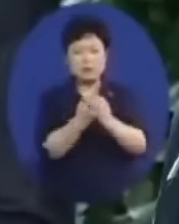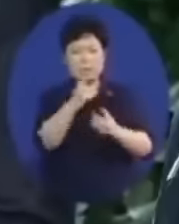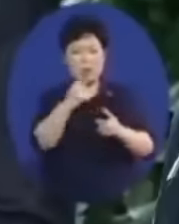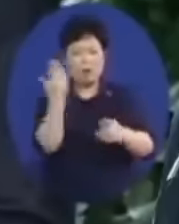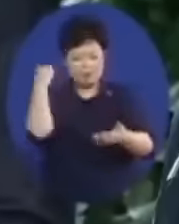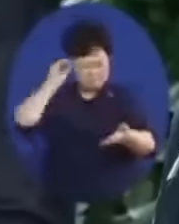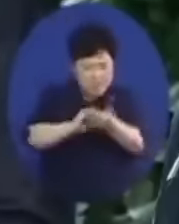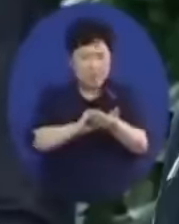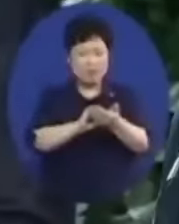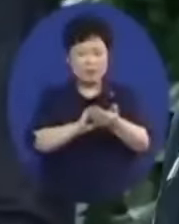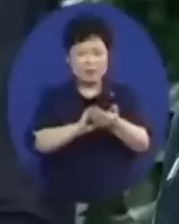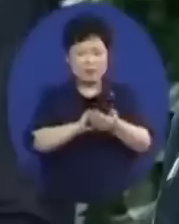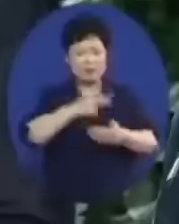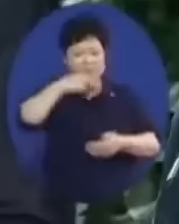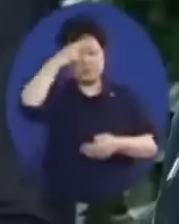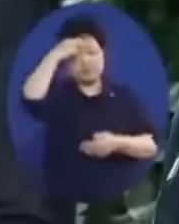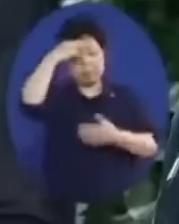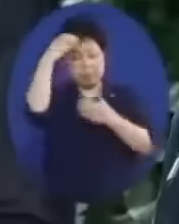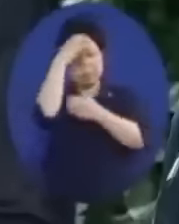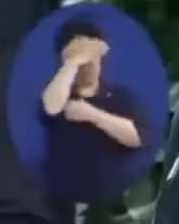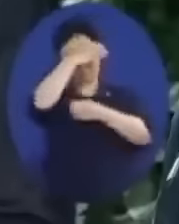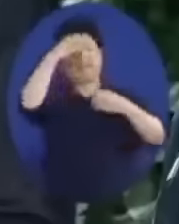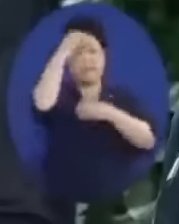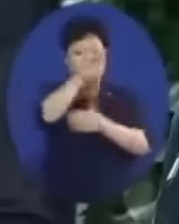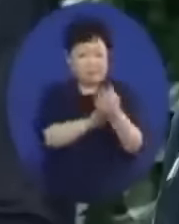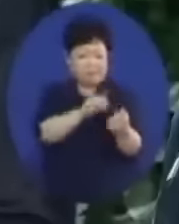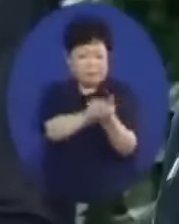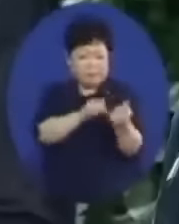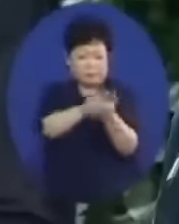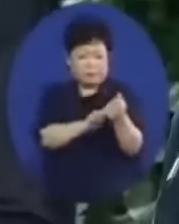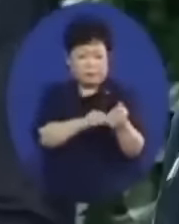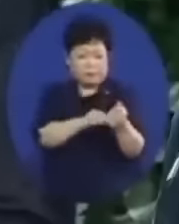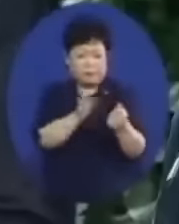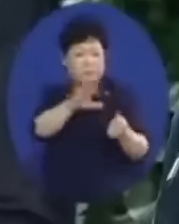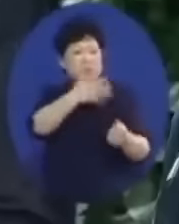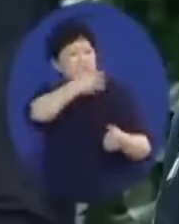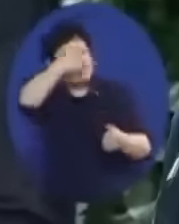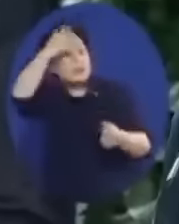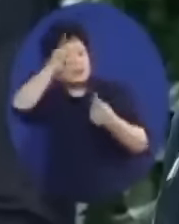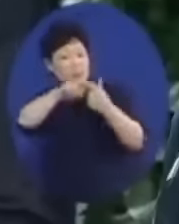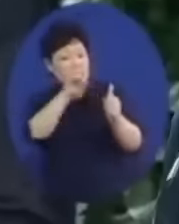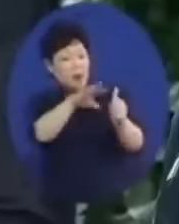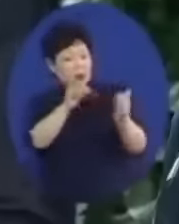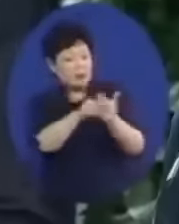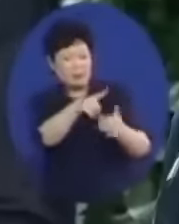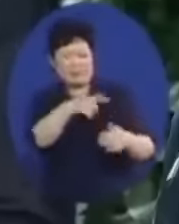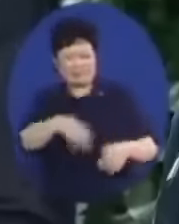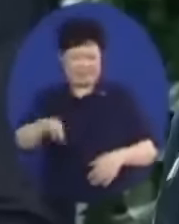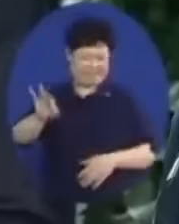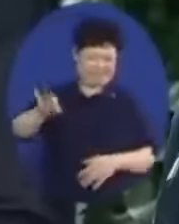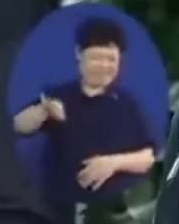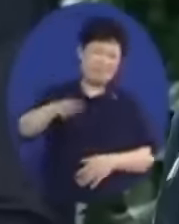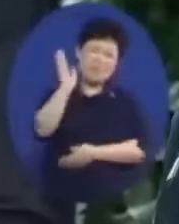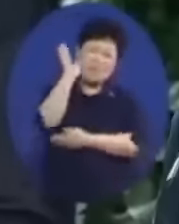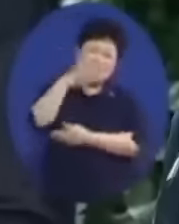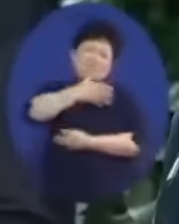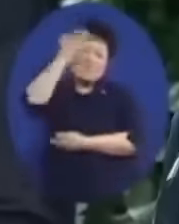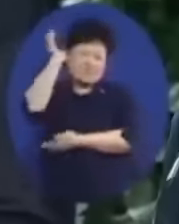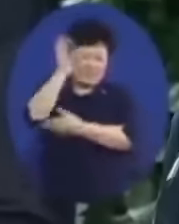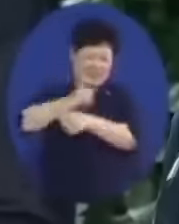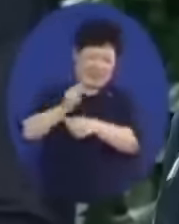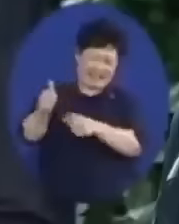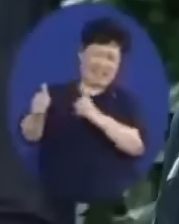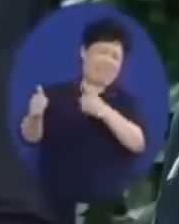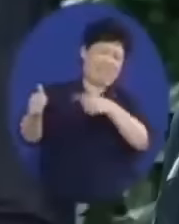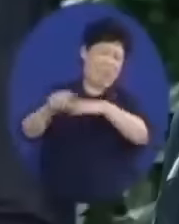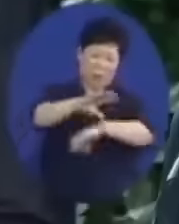이전상태로 돌아가서 술 먹고 도박을 했습니다. 그래서 꿈 이야기를 하면 시시하게 그런 꿈을 가지고서 무슨 야단 법석을